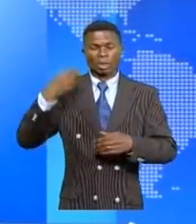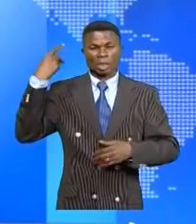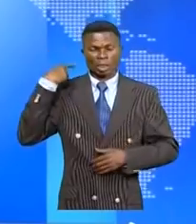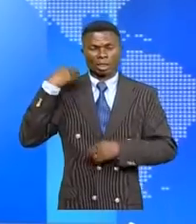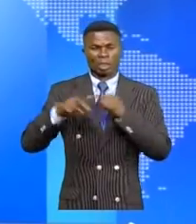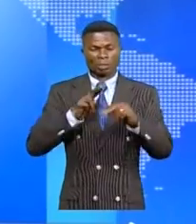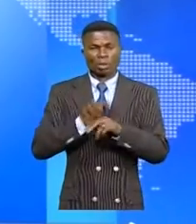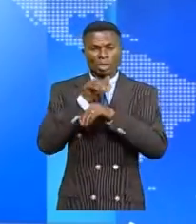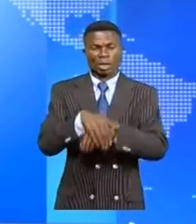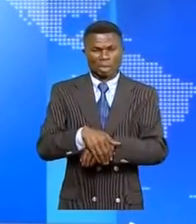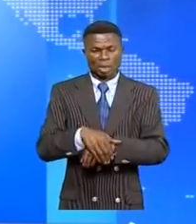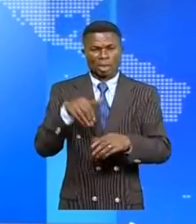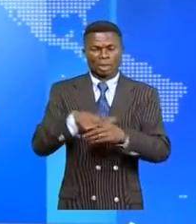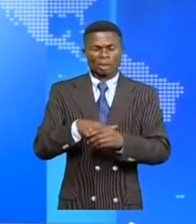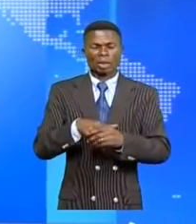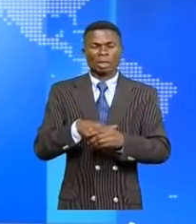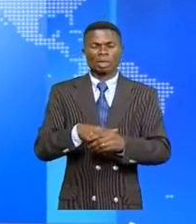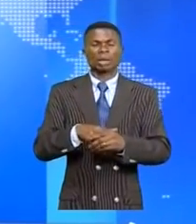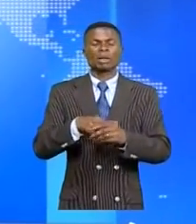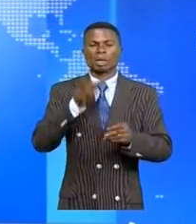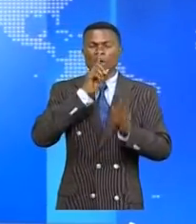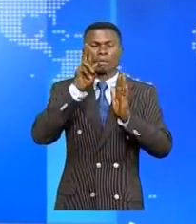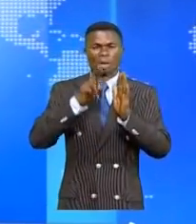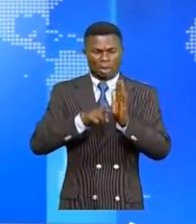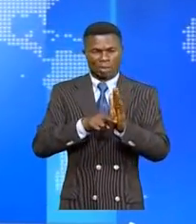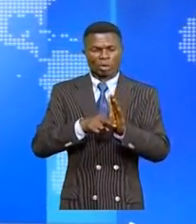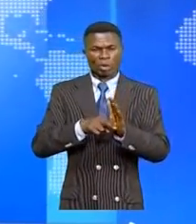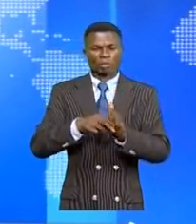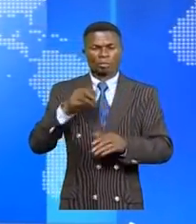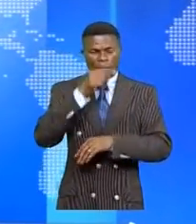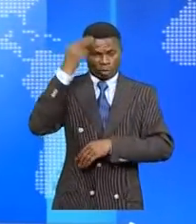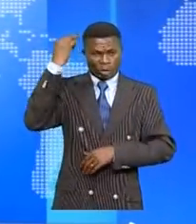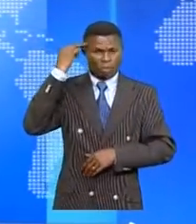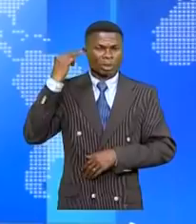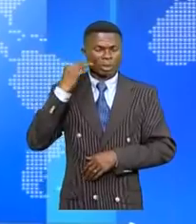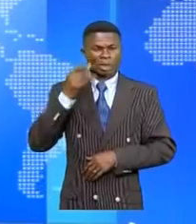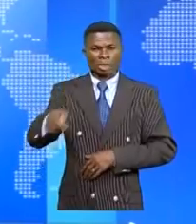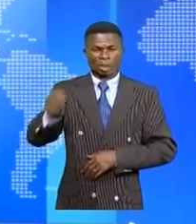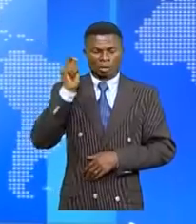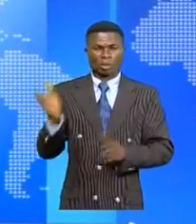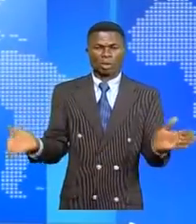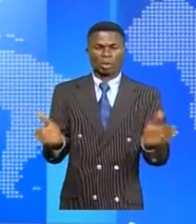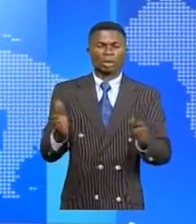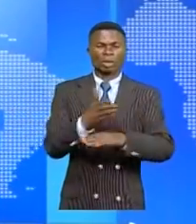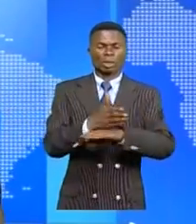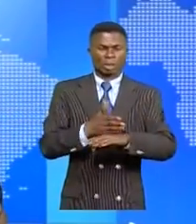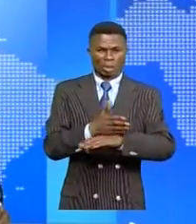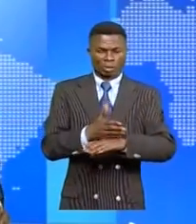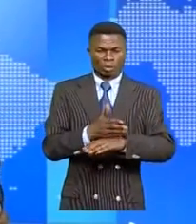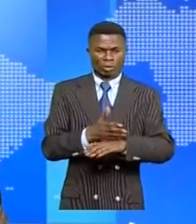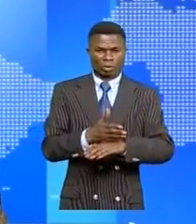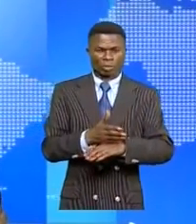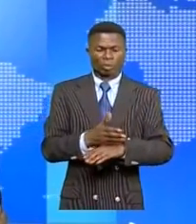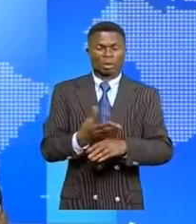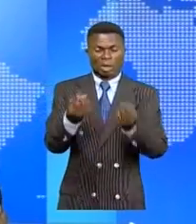interventions à l'hémicycle de la Chambre basse du Parlement pour le ministre de la Pêche et Élevage. C'est une